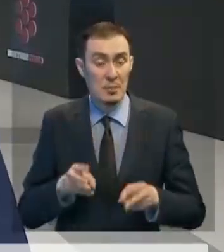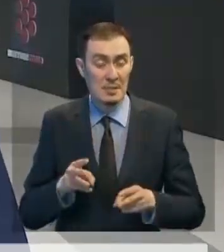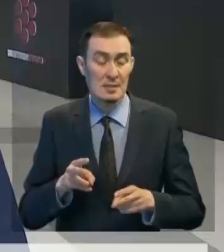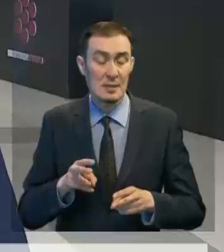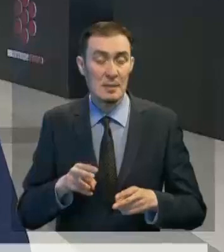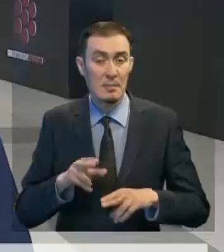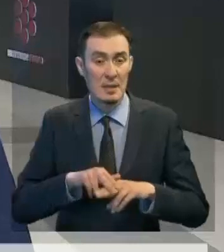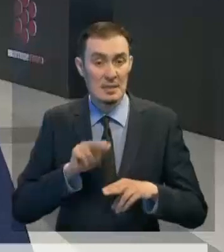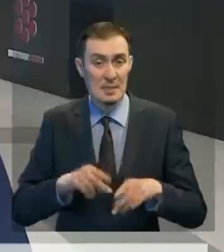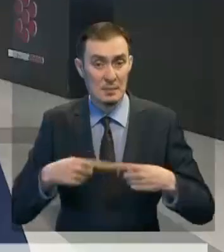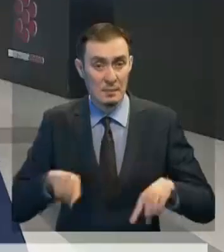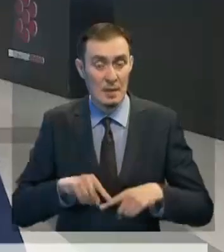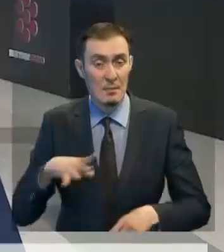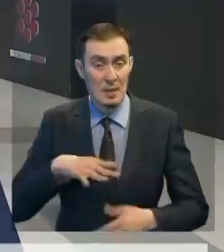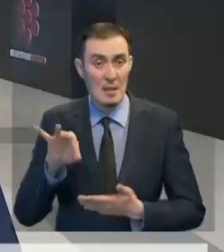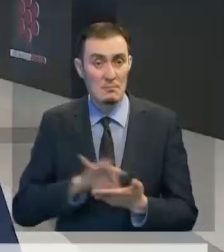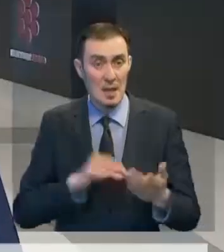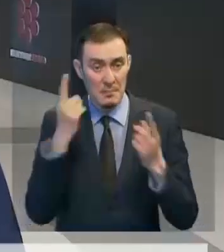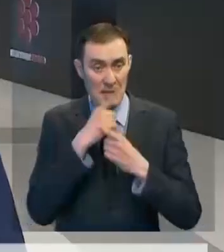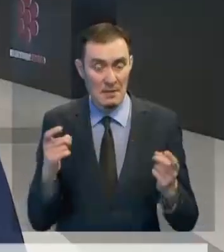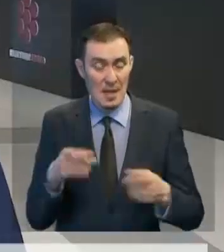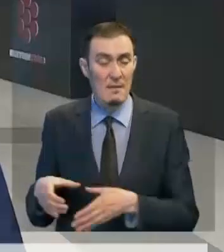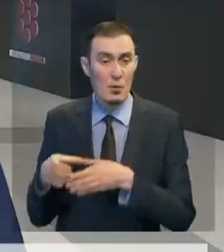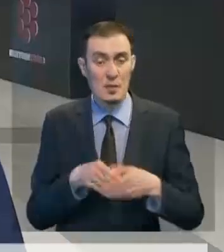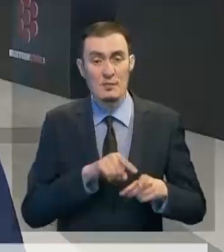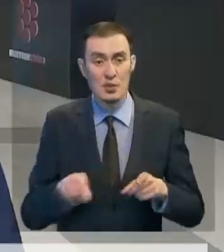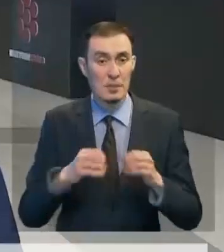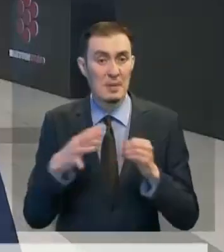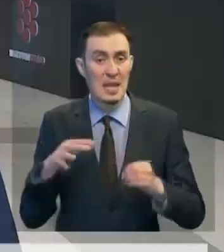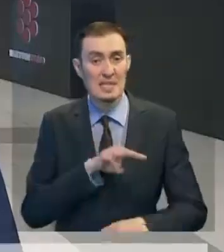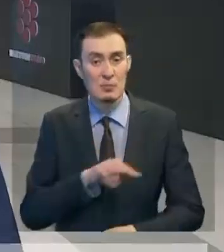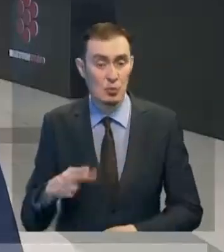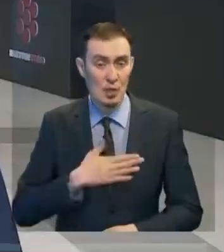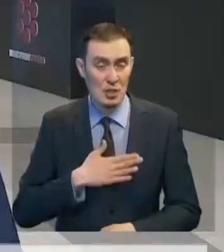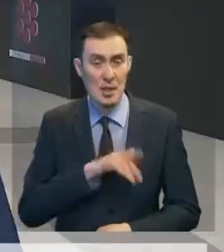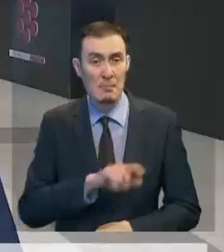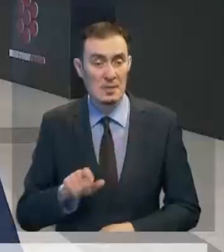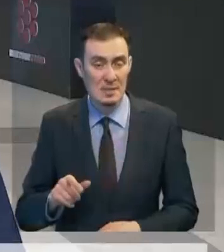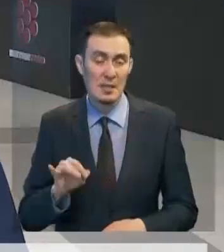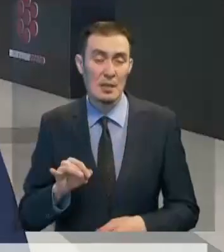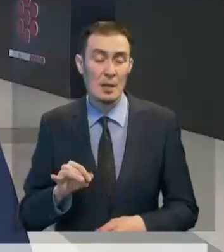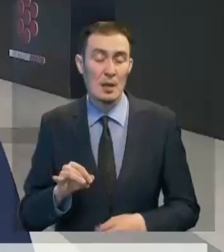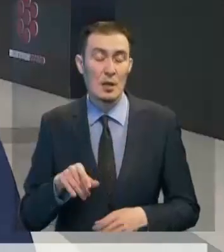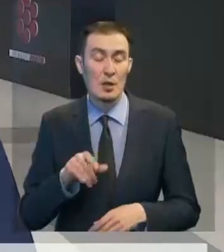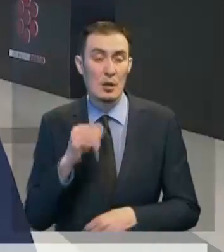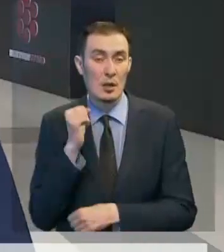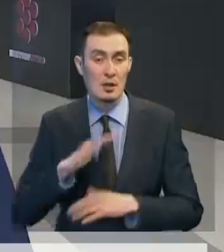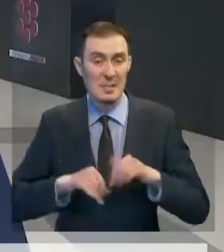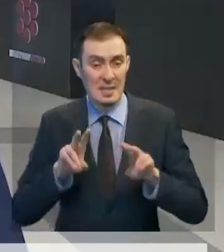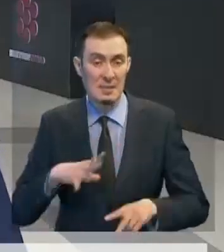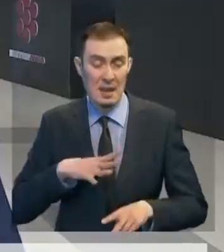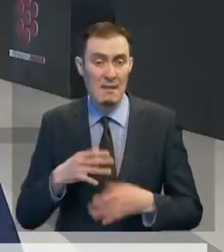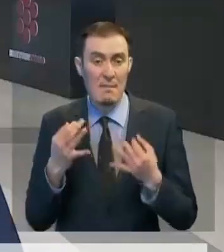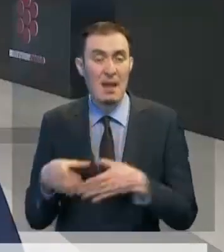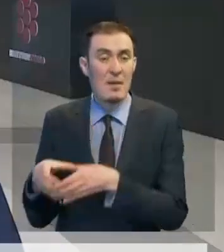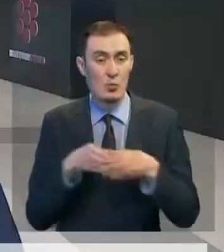спецподразделений была объявлена эвакуации в течение 15 минут наш и посетителей сотрудники tc были эвакуированы